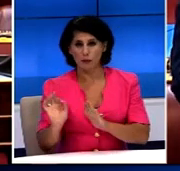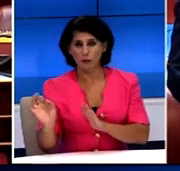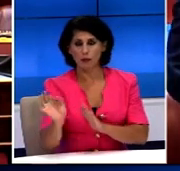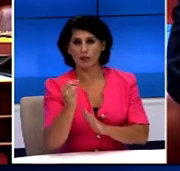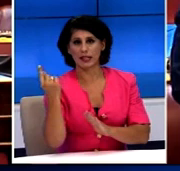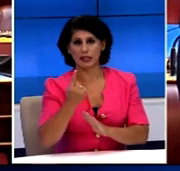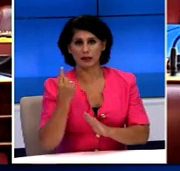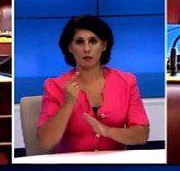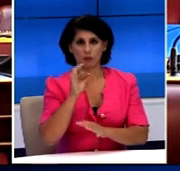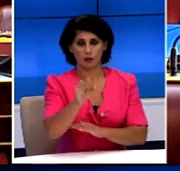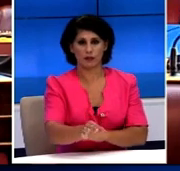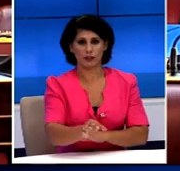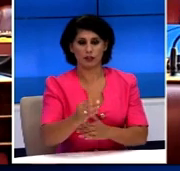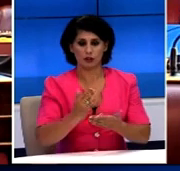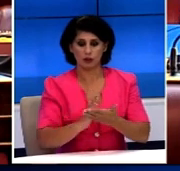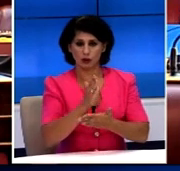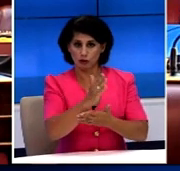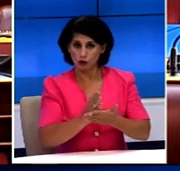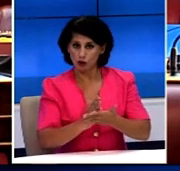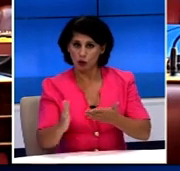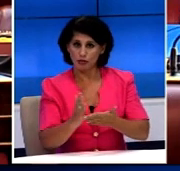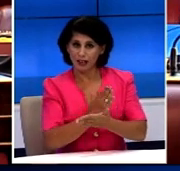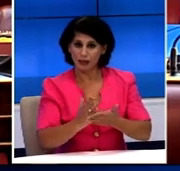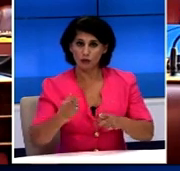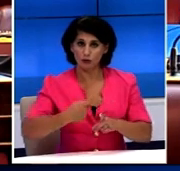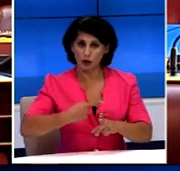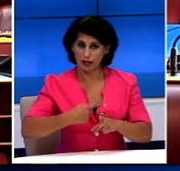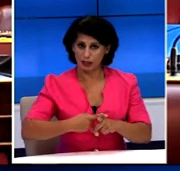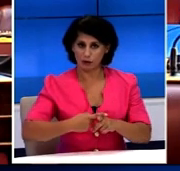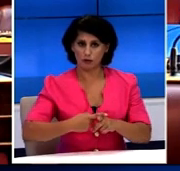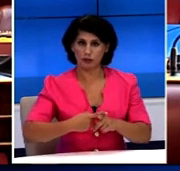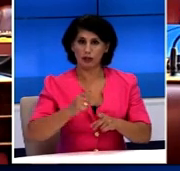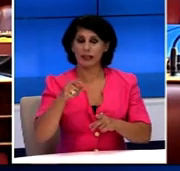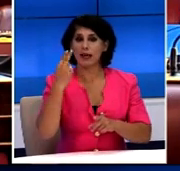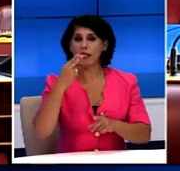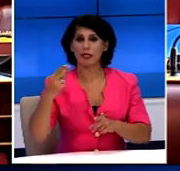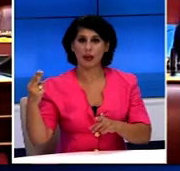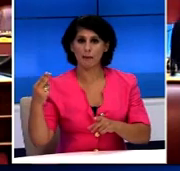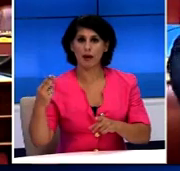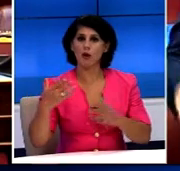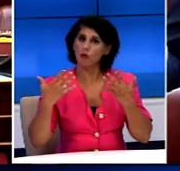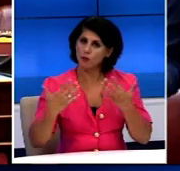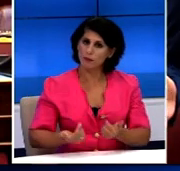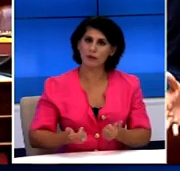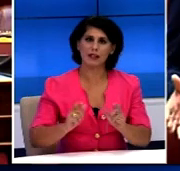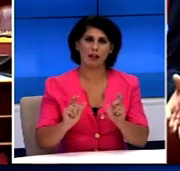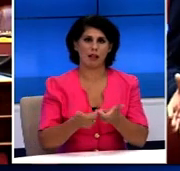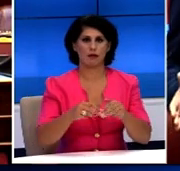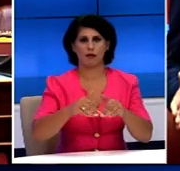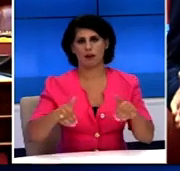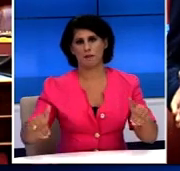κλίμα που οδήγησε και στο διχασμό σε μεγάλο βαθμό του ελληνικού λαού για ένα θέμα όπου υπήρχε εθνική γραμμή.